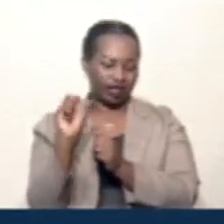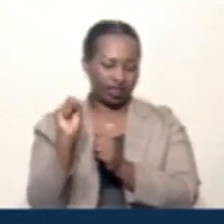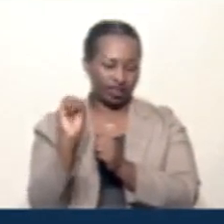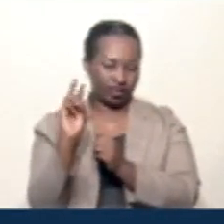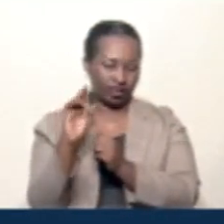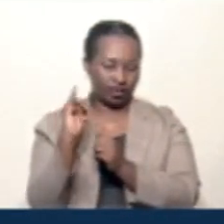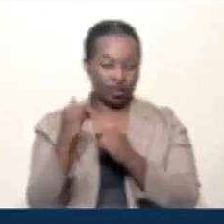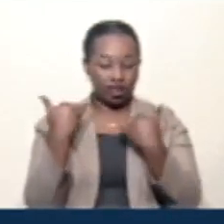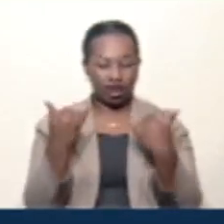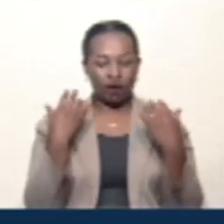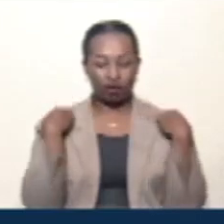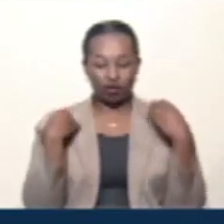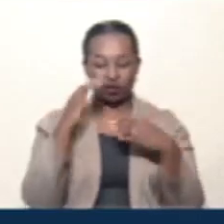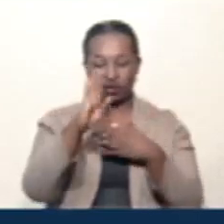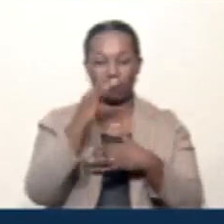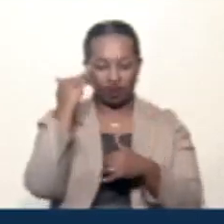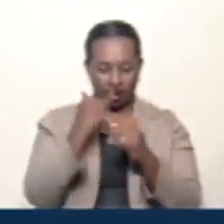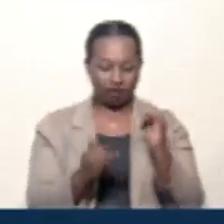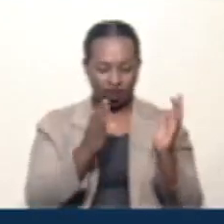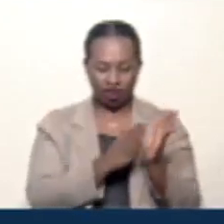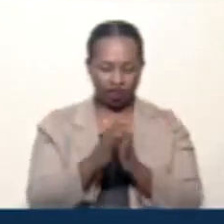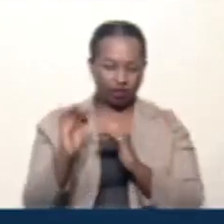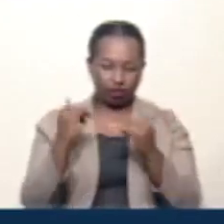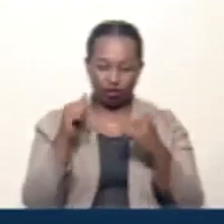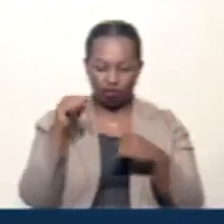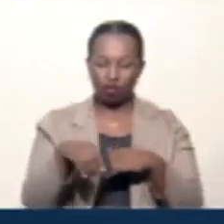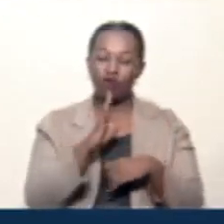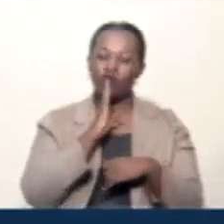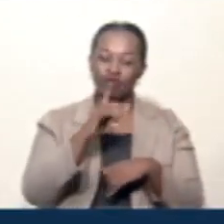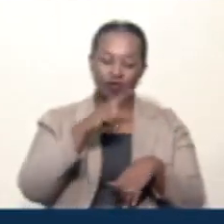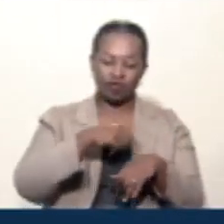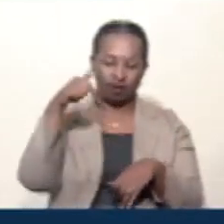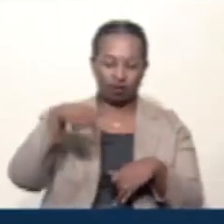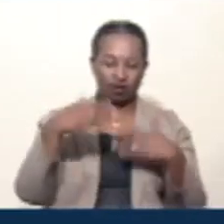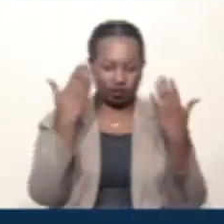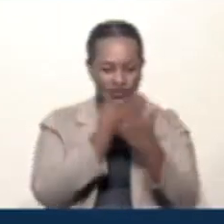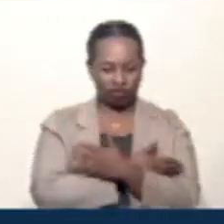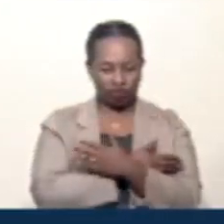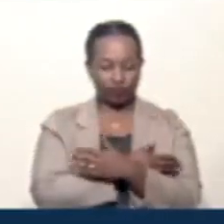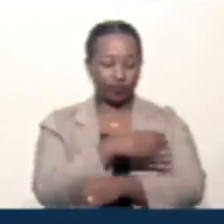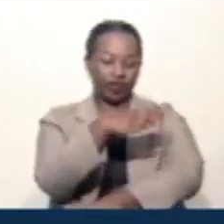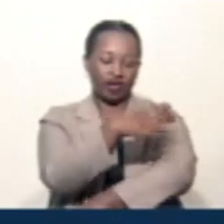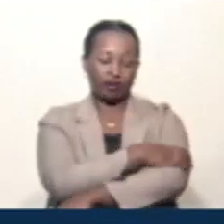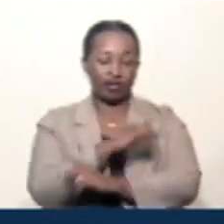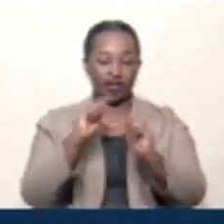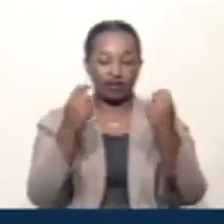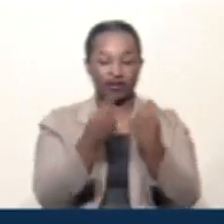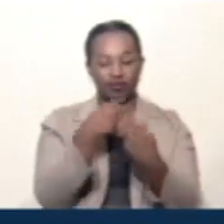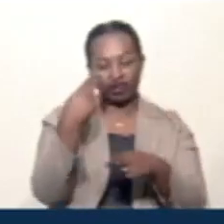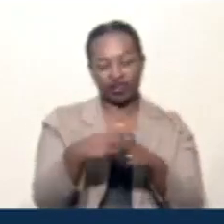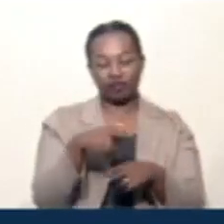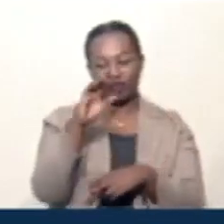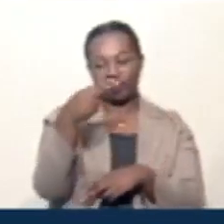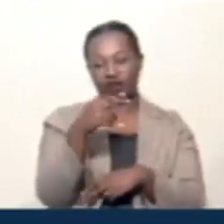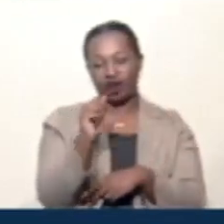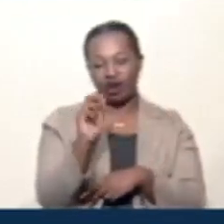imyitozo yabo ya nyuma yitegura umukino uri kuri iki cyumweru ku isaha moya z'umugoroba. Kapiteni y'iyi kipe yitwa Haruna Niyonzima avuga ko biteguye neza